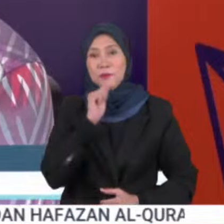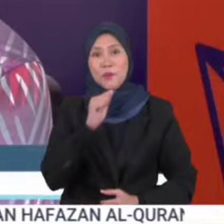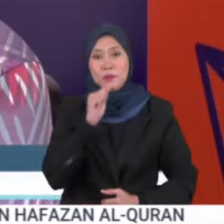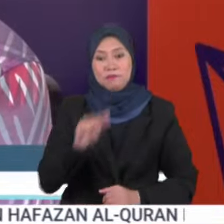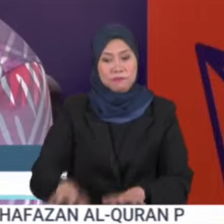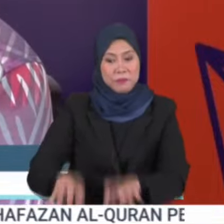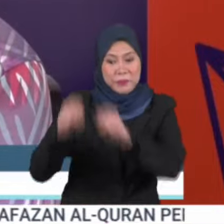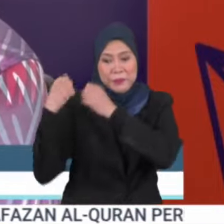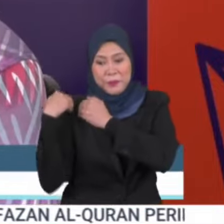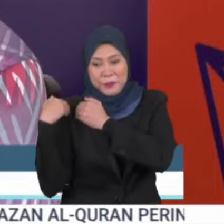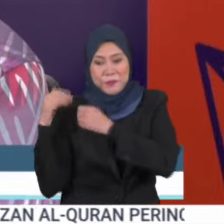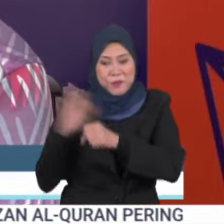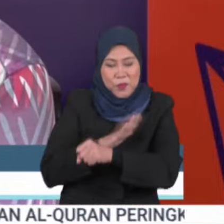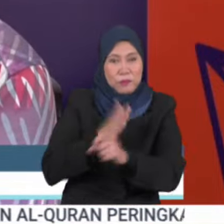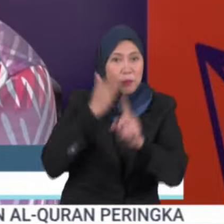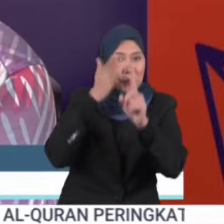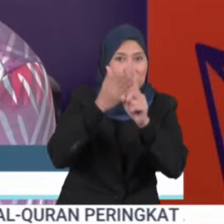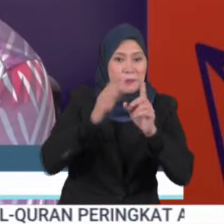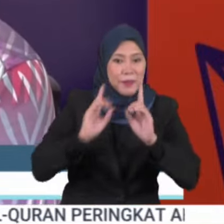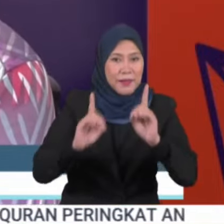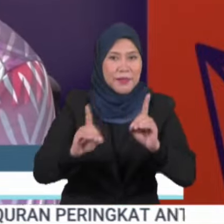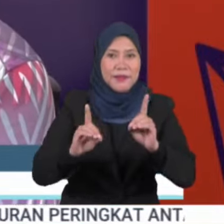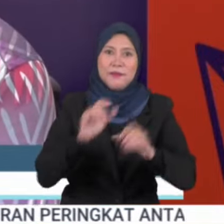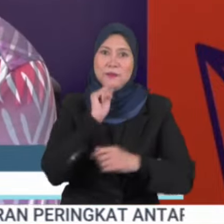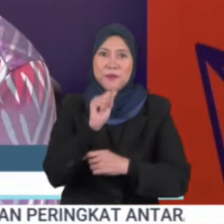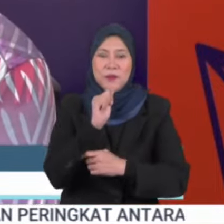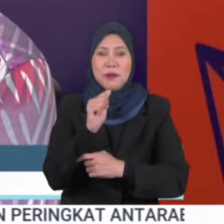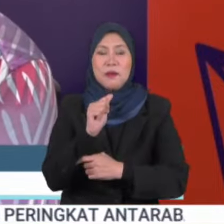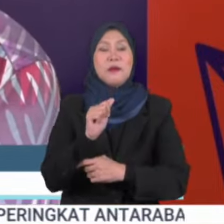usaha dalam Kementerian Pendidikan, tapi untuk